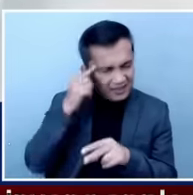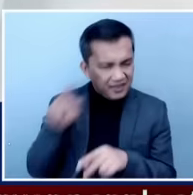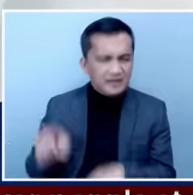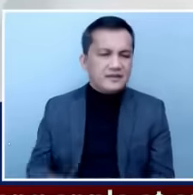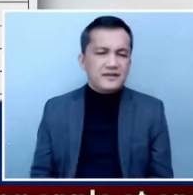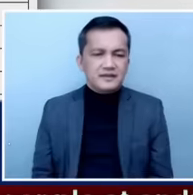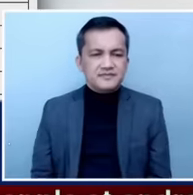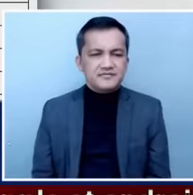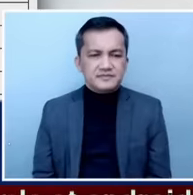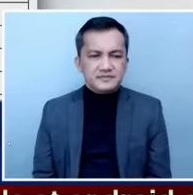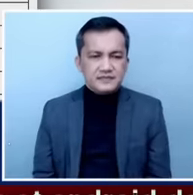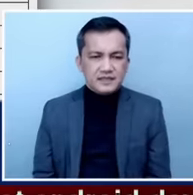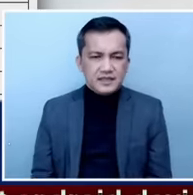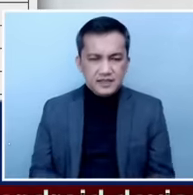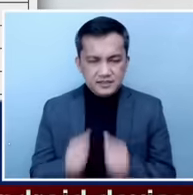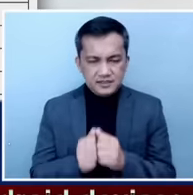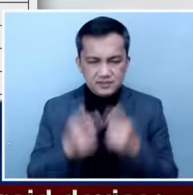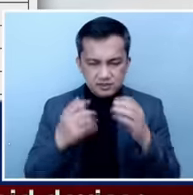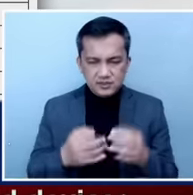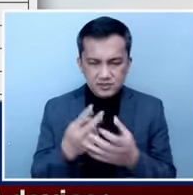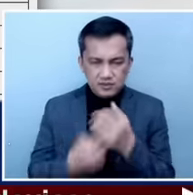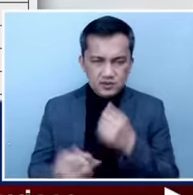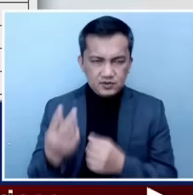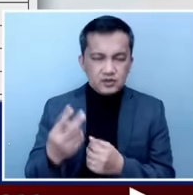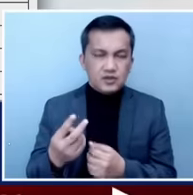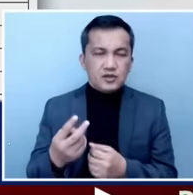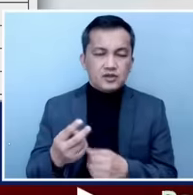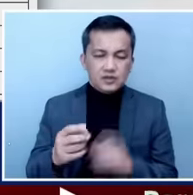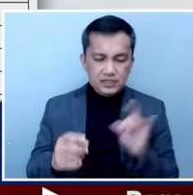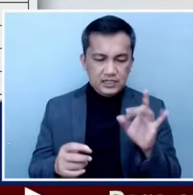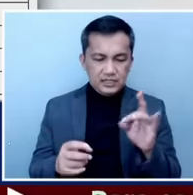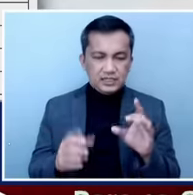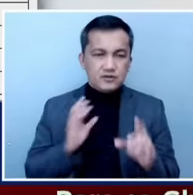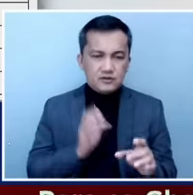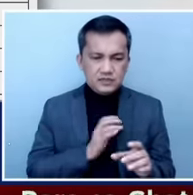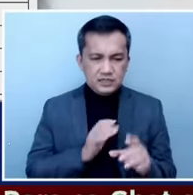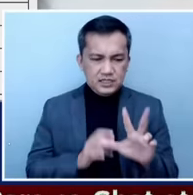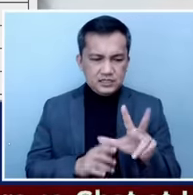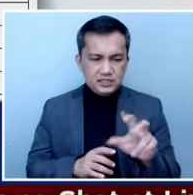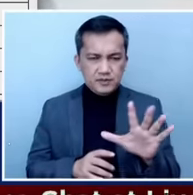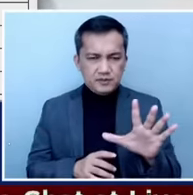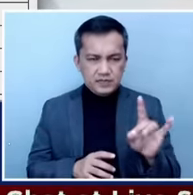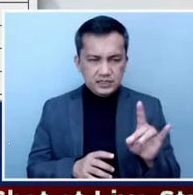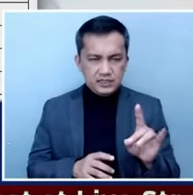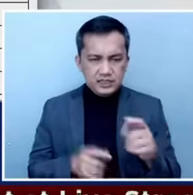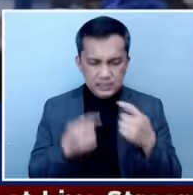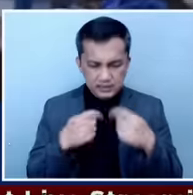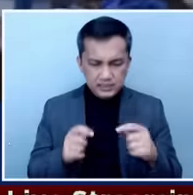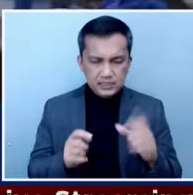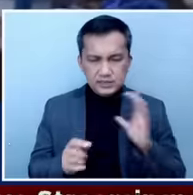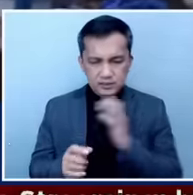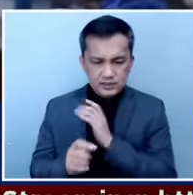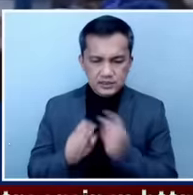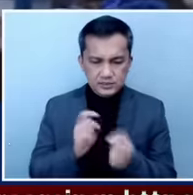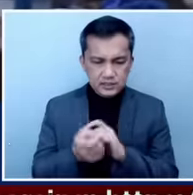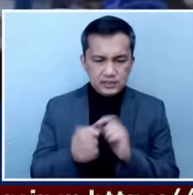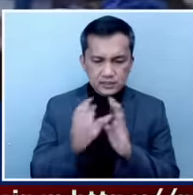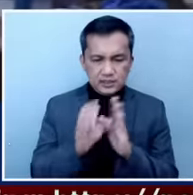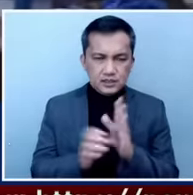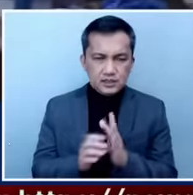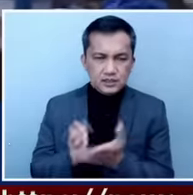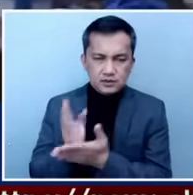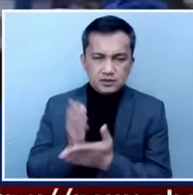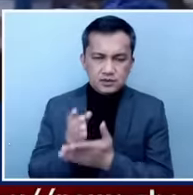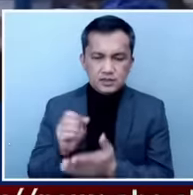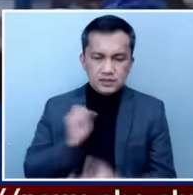niya ang resolution ng Both Houses No. 2 ng 18th Congress sa may 358 na tangka ng Kamarang baguhin ng saligang batas na nabaliwala lang sa